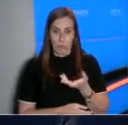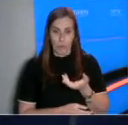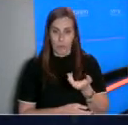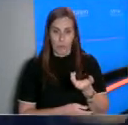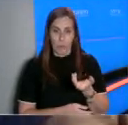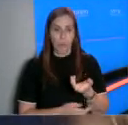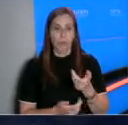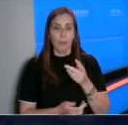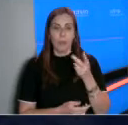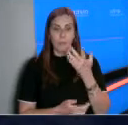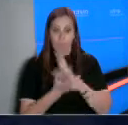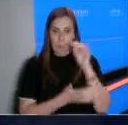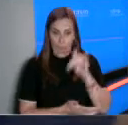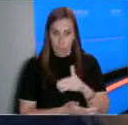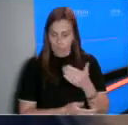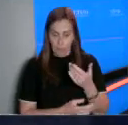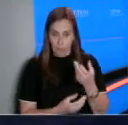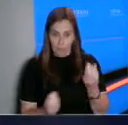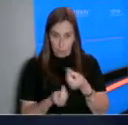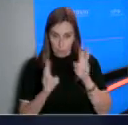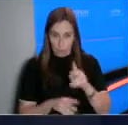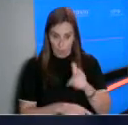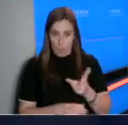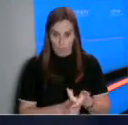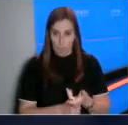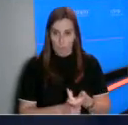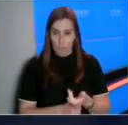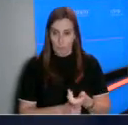שאת... ו-12,000 שקלים זה משהו ויזיבילי לשלם?